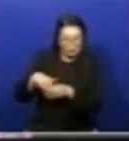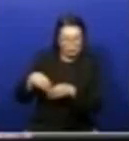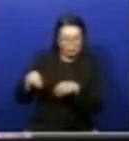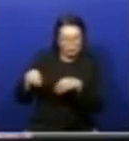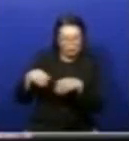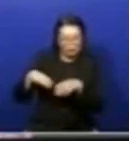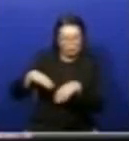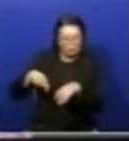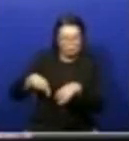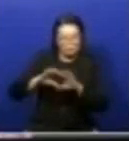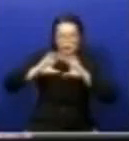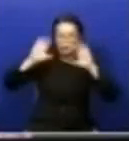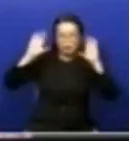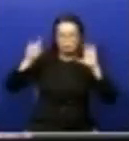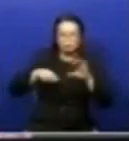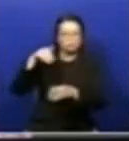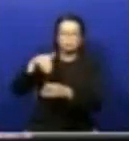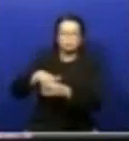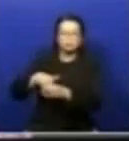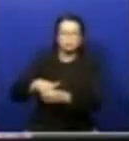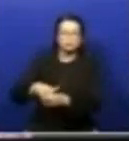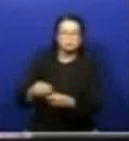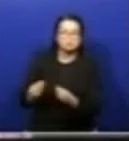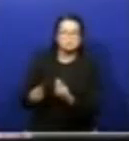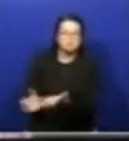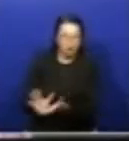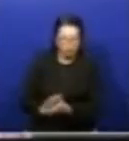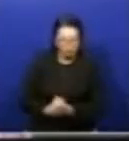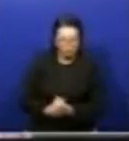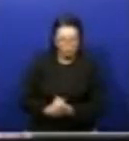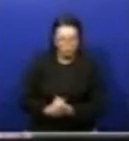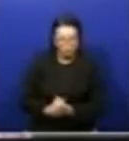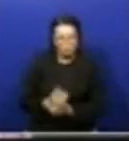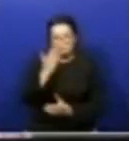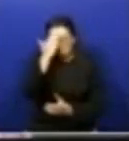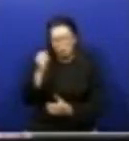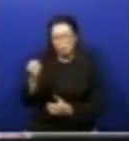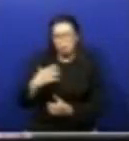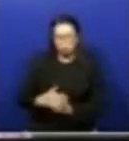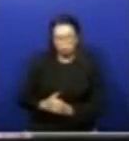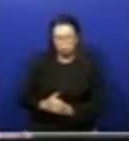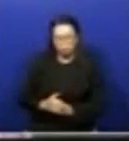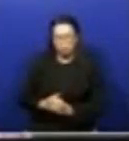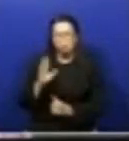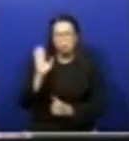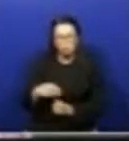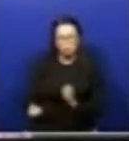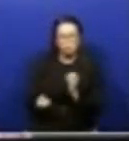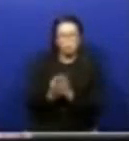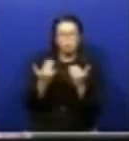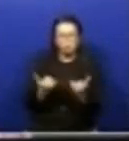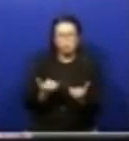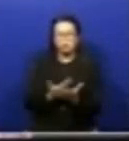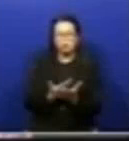รัฐบาลเขาไม่ให้เลือกนี่มันเป็นธงตั้งมาตั้งนานแล้วก็ถือโอกาสมาบอกซะเลยว่าช่วงนี้งบไป